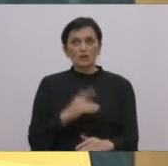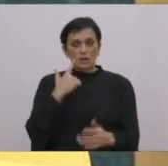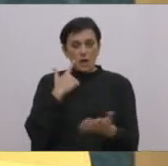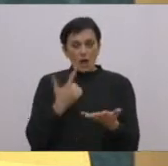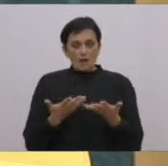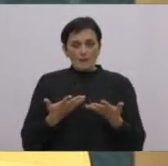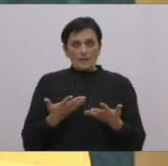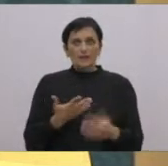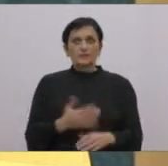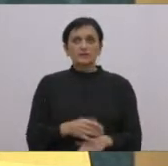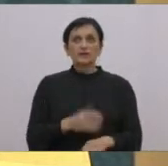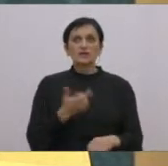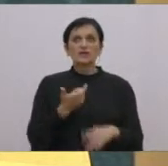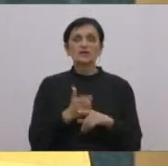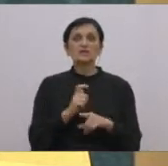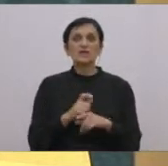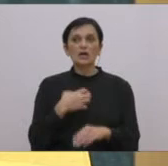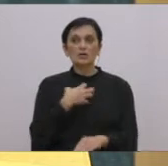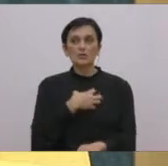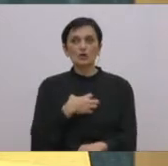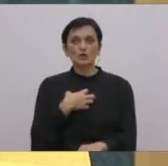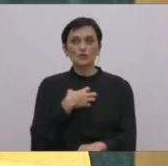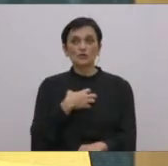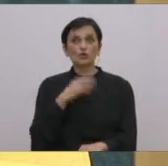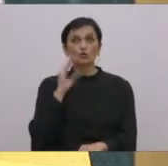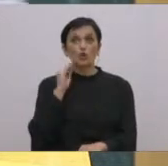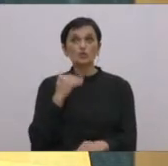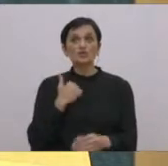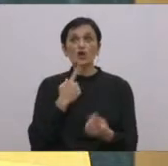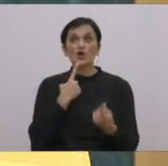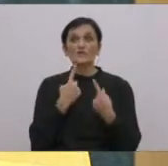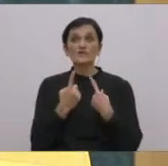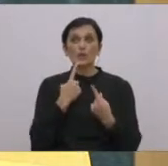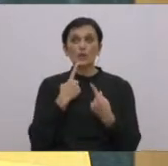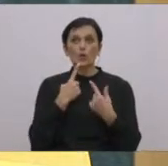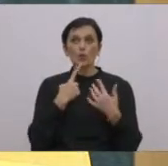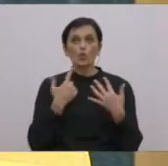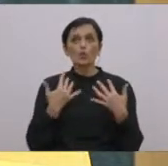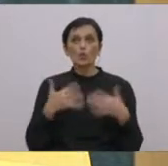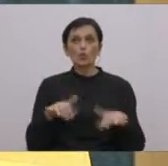ეფექტი. Ძალიან მნიშვნელოვანია, როდესაც ჩვენ ლაბარაკობთ უკვე